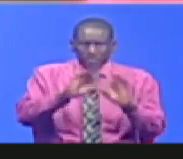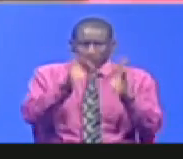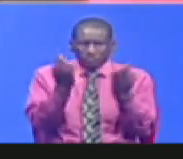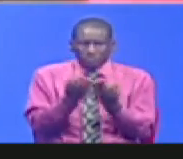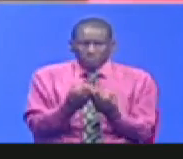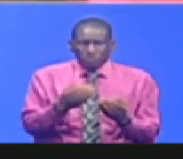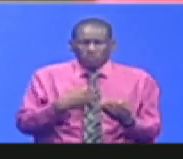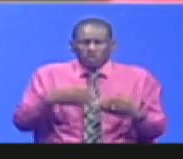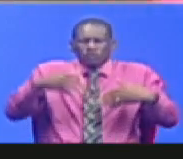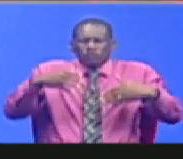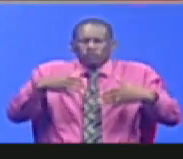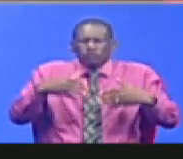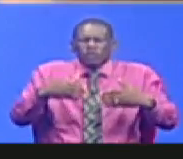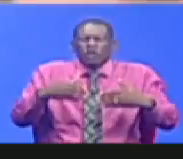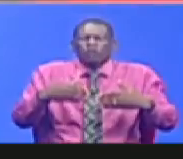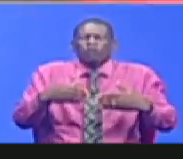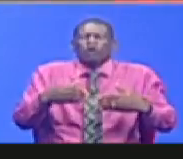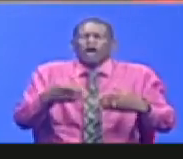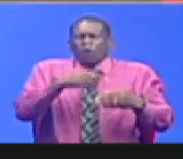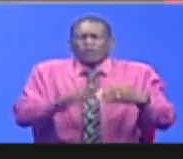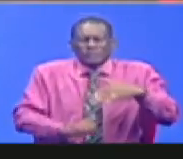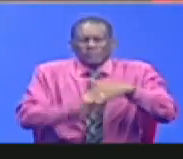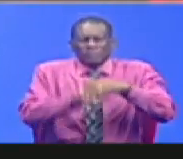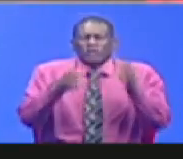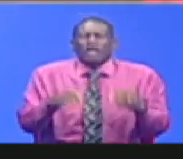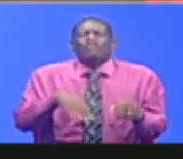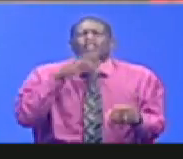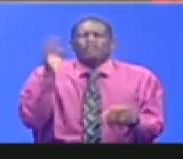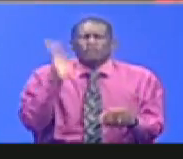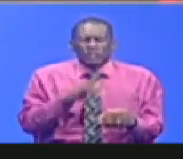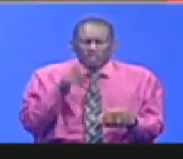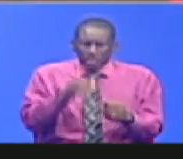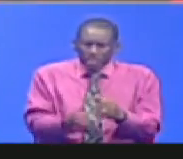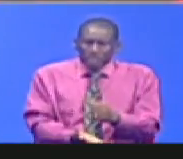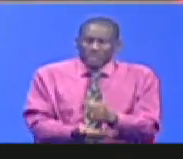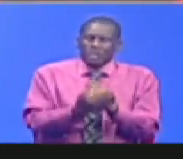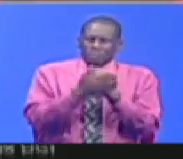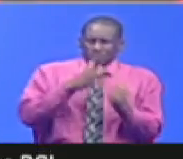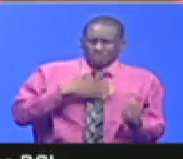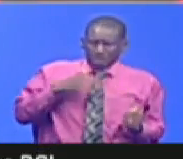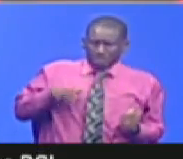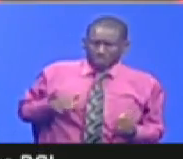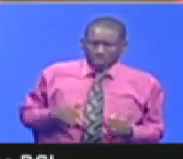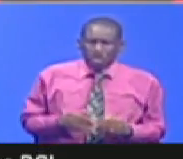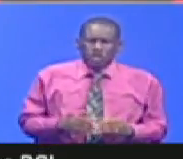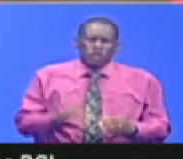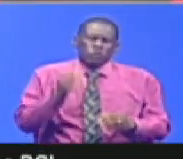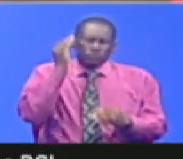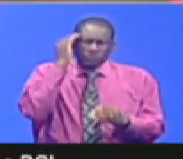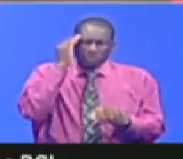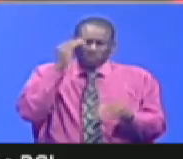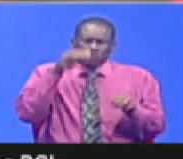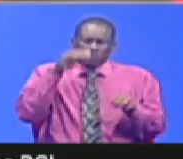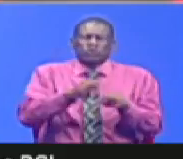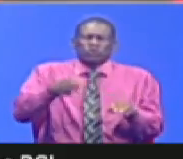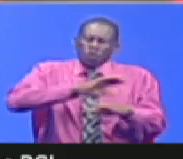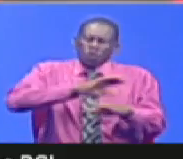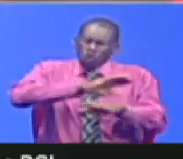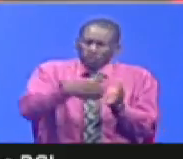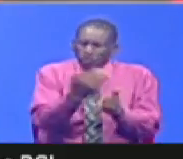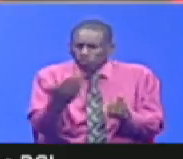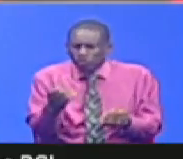pila katika jamii yetu. Alikuwa msaada wa mama yangu. Alikuwa anasomesha hata watoto wetu wa mandugu